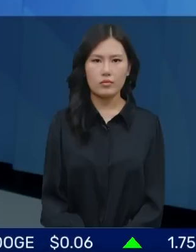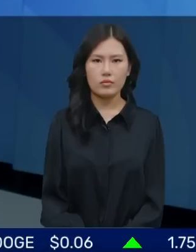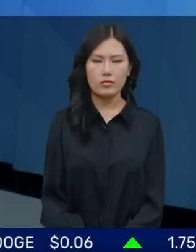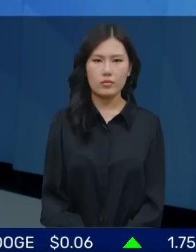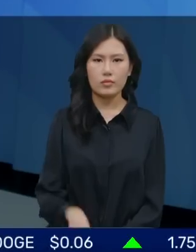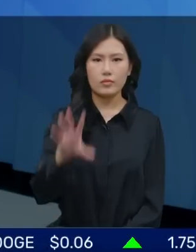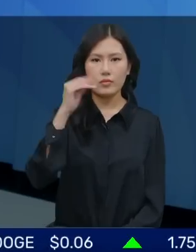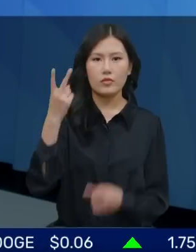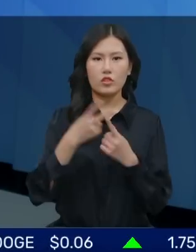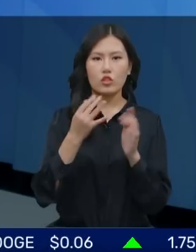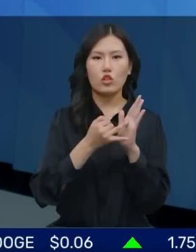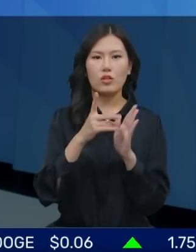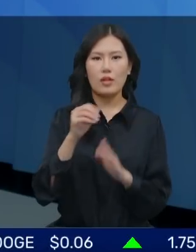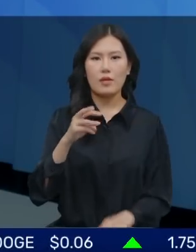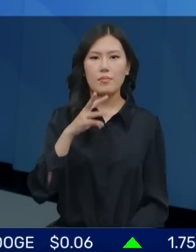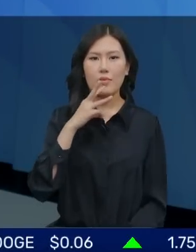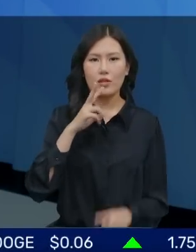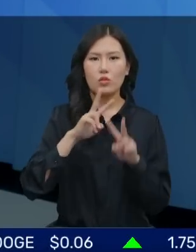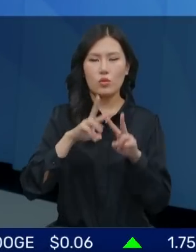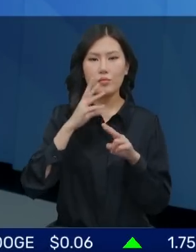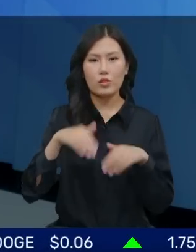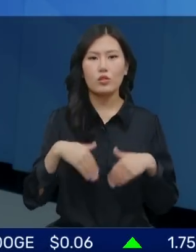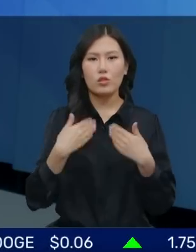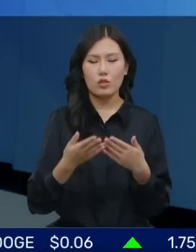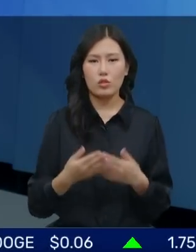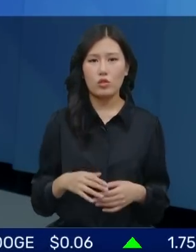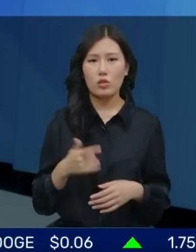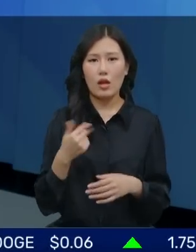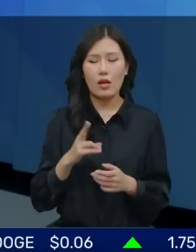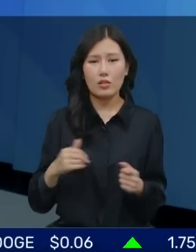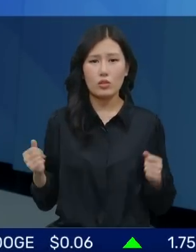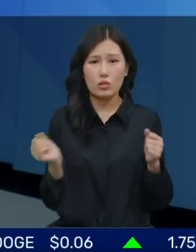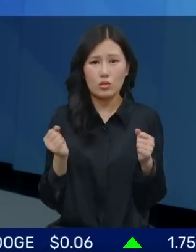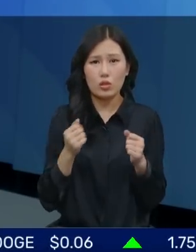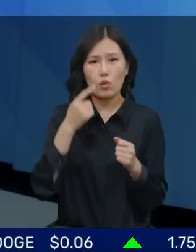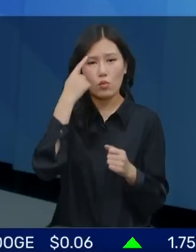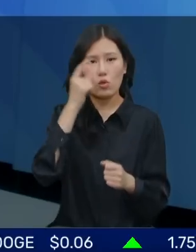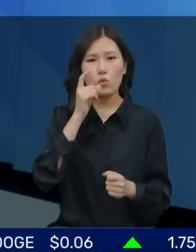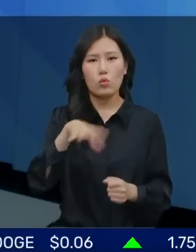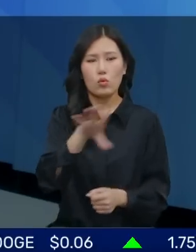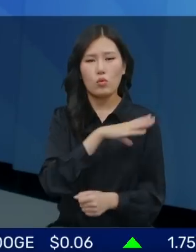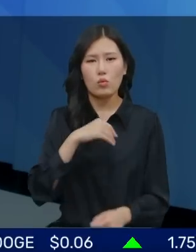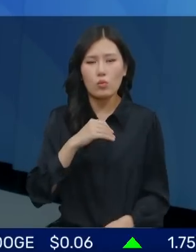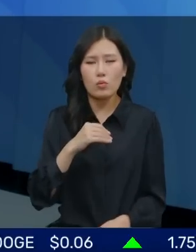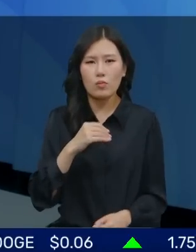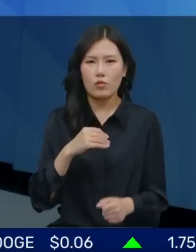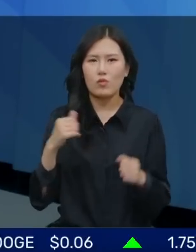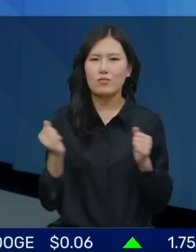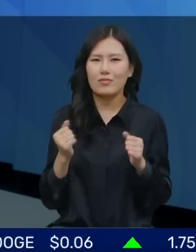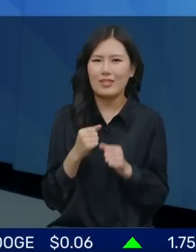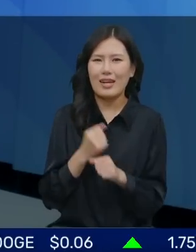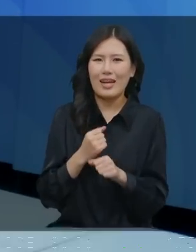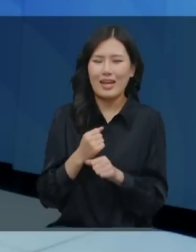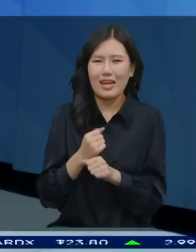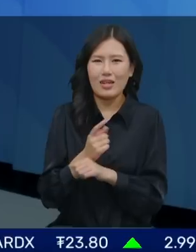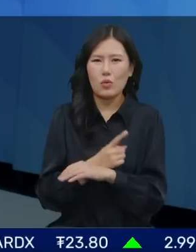Тэнгэрлэгс 7.10 мэдээллийн хөтөлбөр үргэлжлэн та бүхэндээ хүрч байна. Тэгэхээр өвлийн удирал монголчуудын бүтэмжийг эрс буруулдаг юм байна. Эдийн засаг,